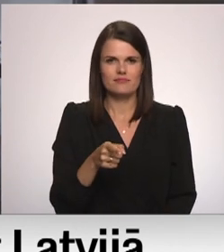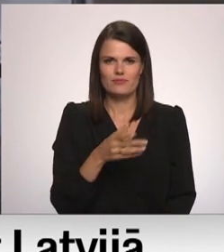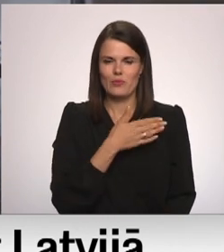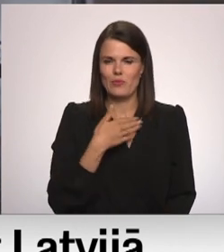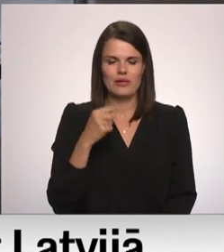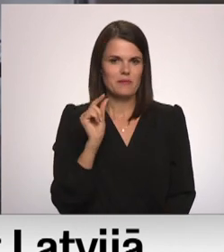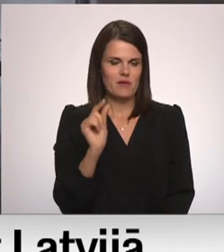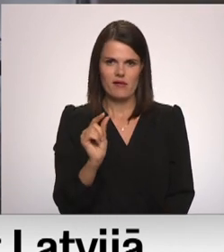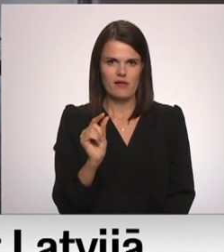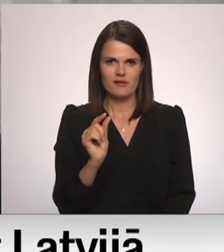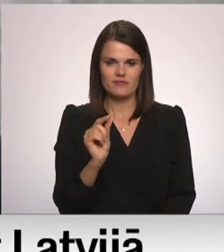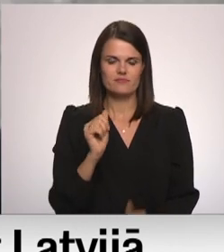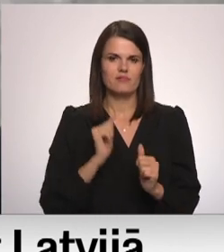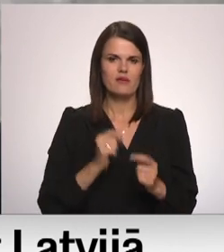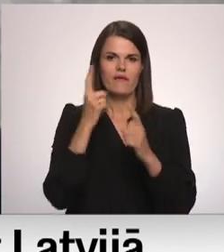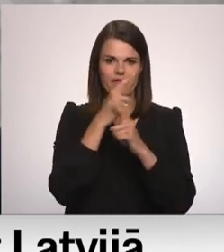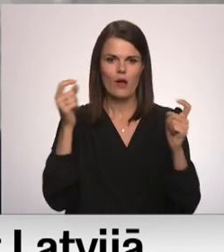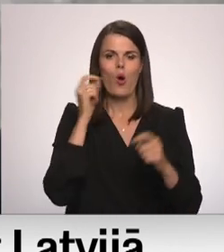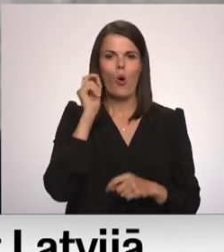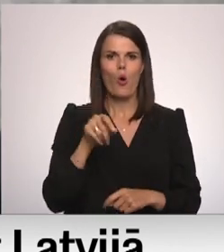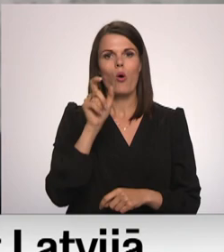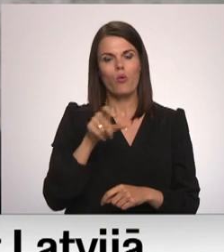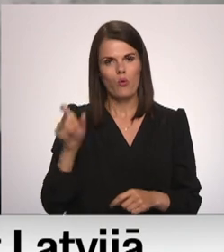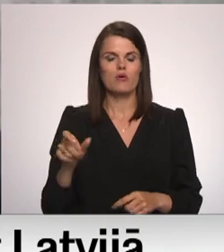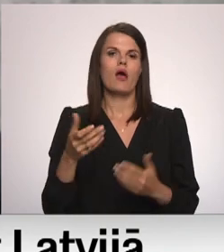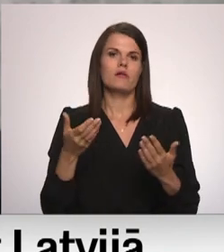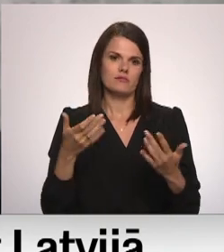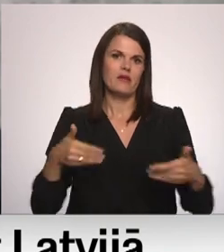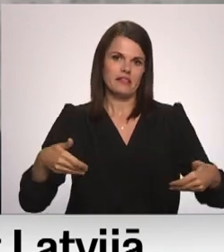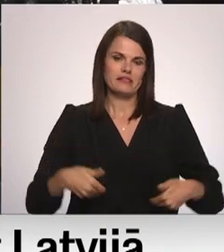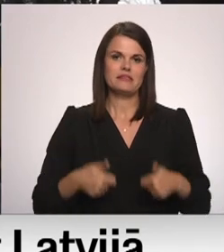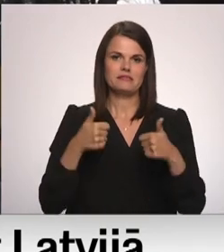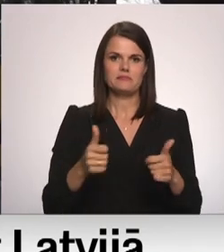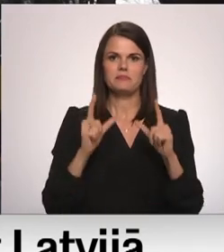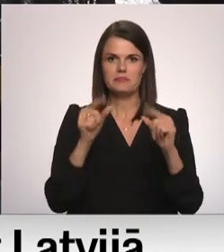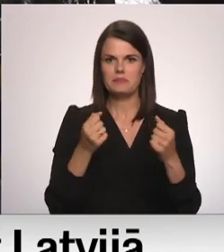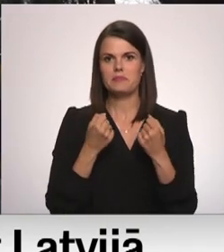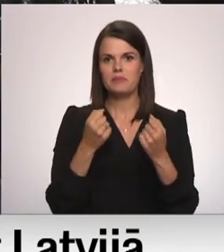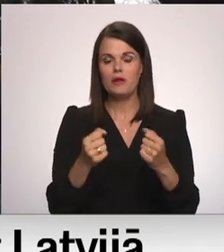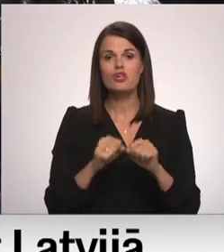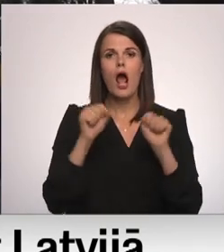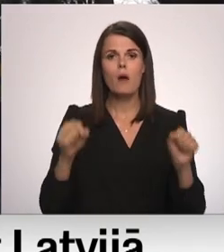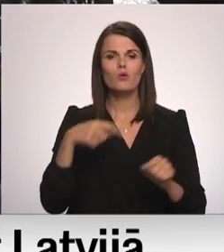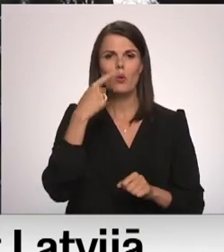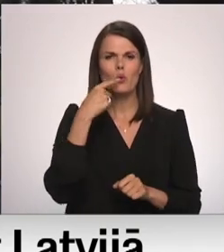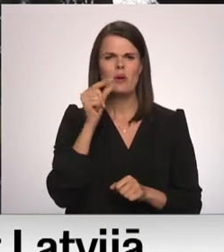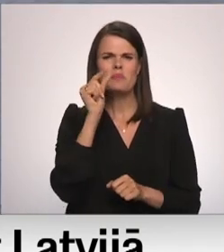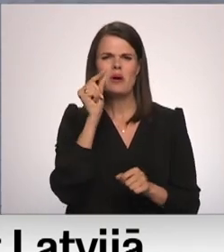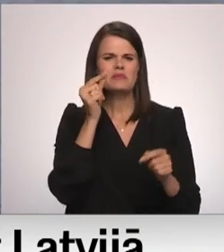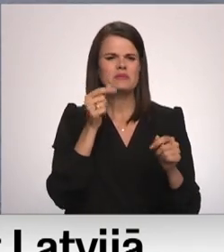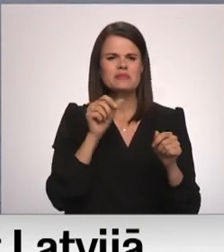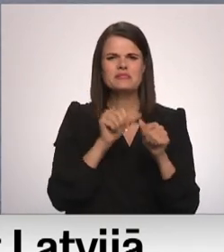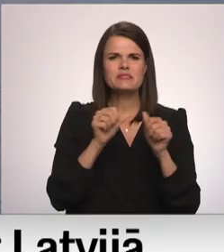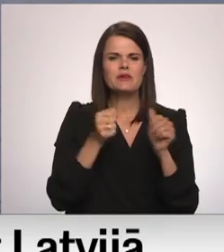jau to negadījumu nav. Jāatzīst, ka Ukraiņa laikam ir samērā disciplinēta autovadītāja. Apdrošinātāji min vien nelielus negadījumus